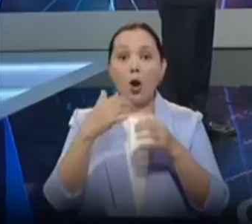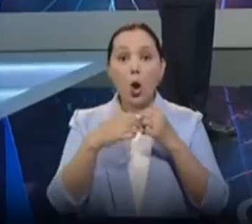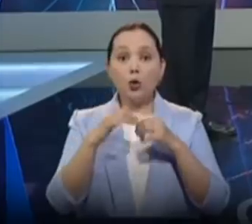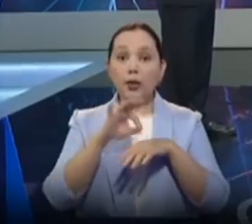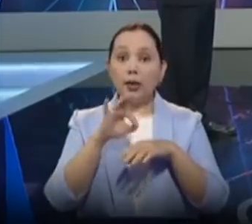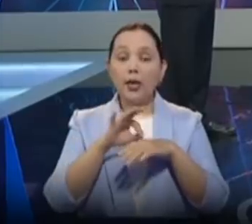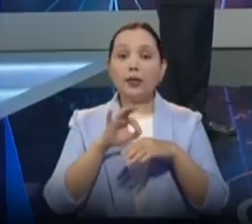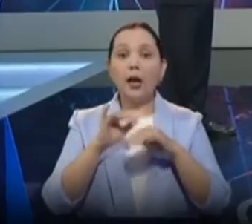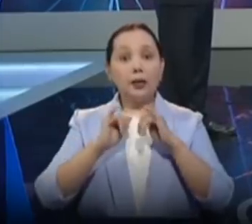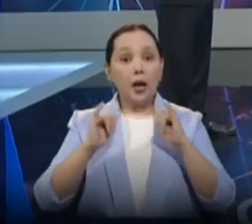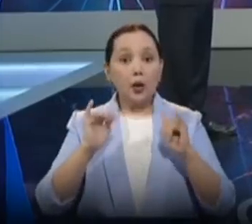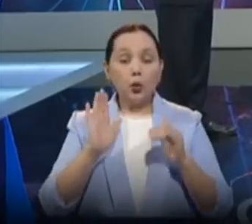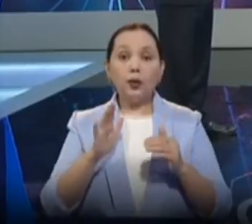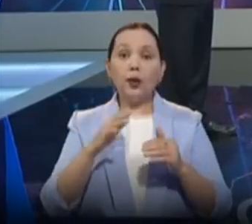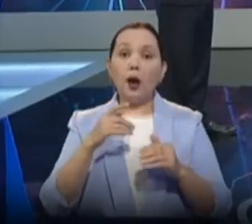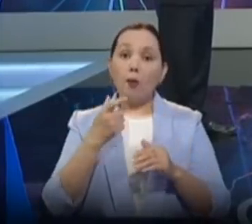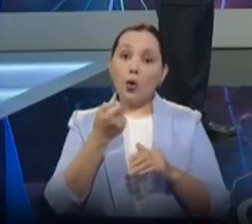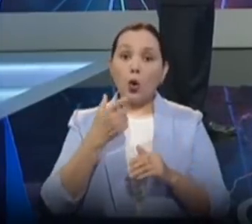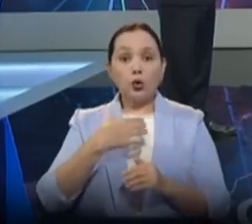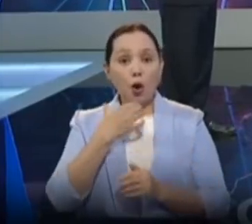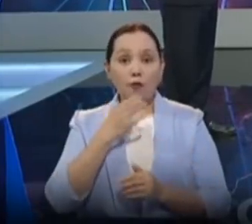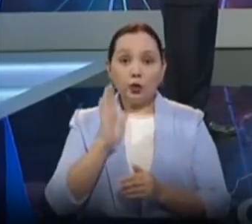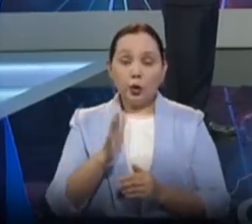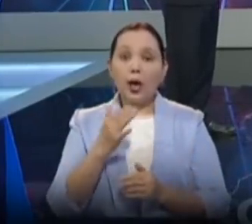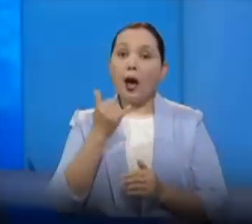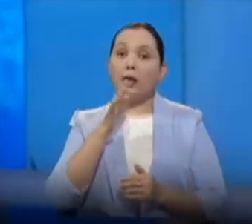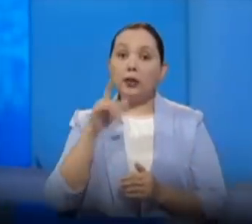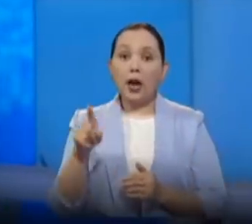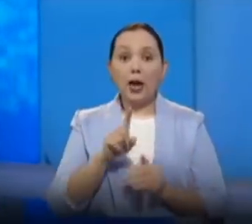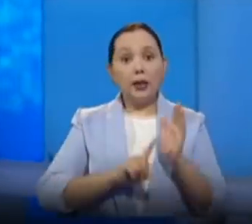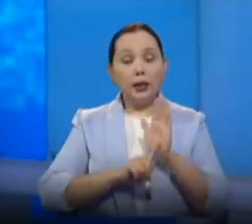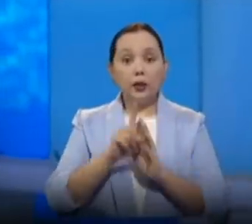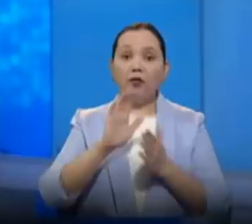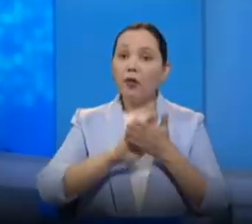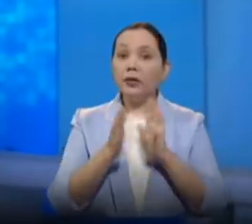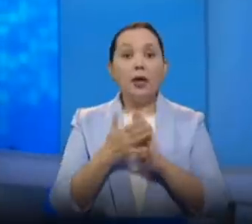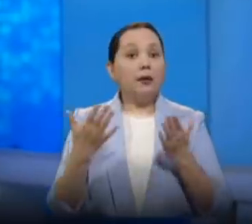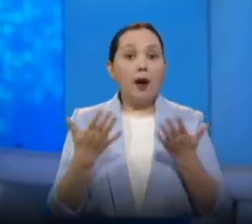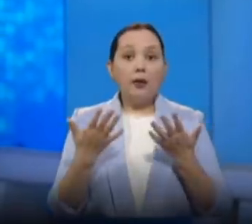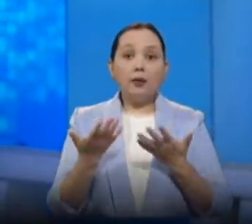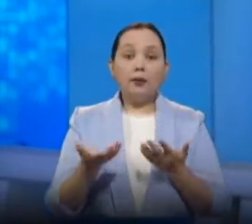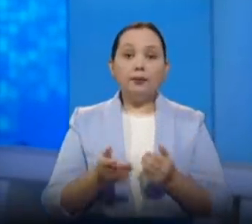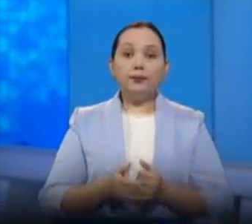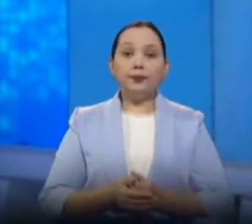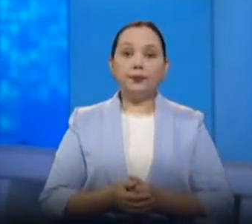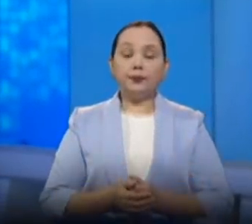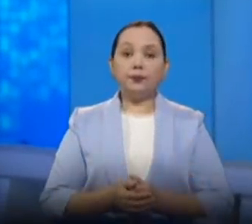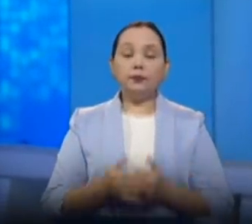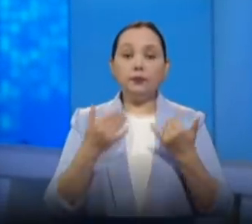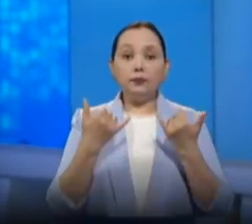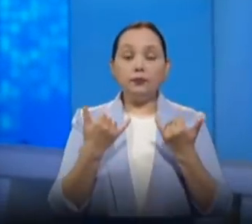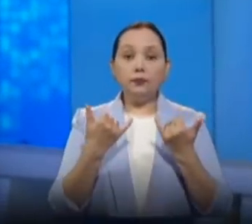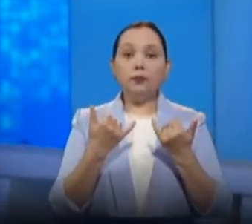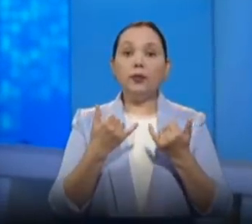касаллик аниқланиётгани бироз хавотирли албатта. Айни дақиқаларга келиб, вазият қандай? Бугун